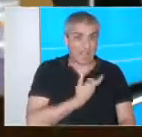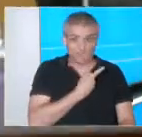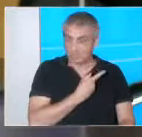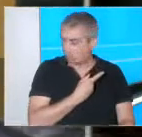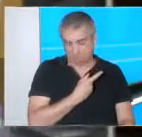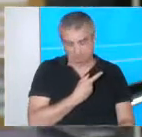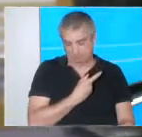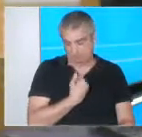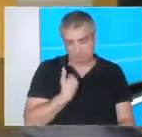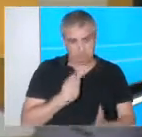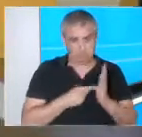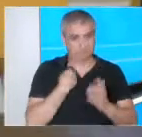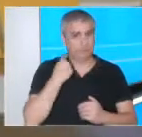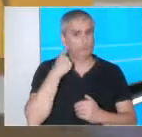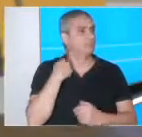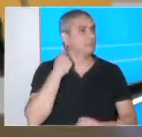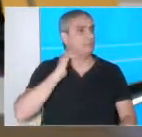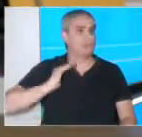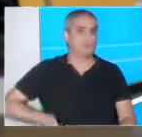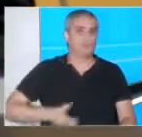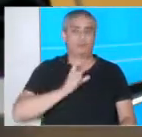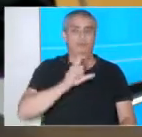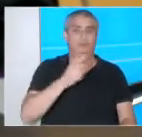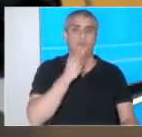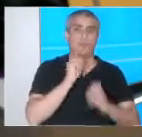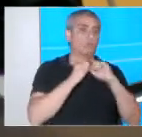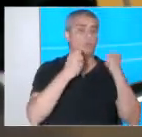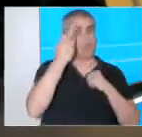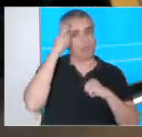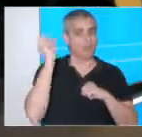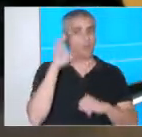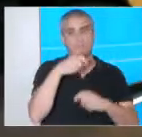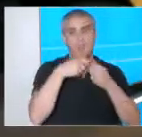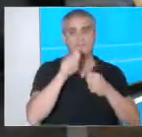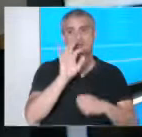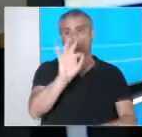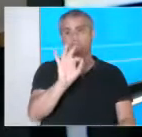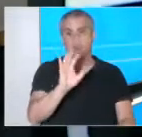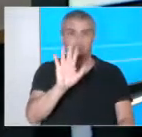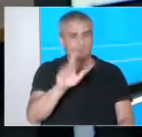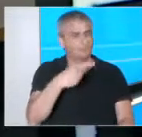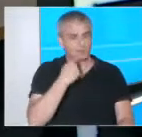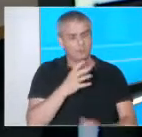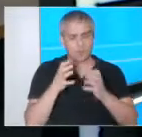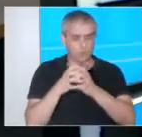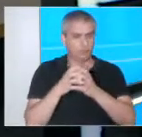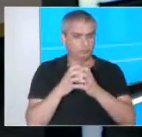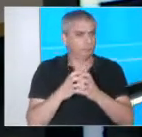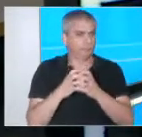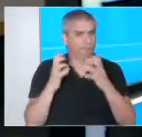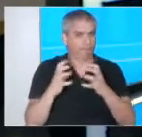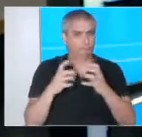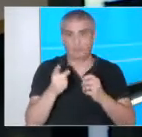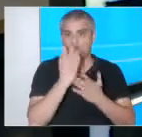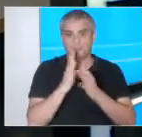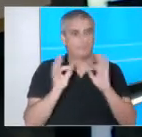לא מתייחס לדברים שאני... אני שמעתי עם דוד ביטן האשמה כלפי יהדות התורה, שהרעיון הגיע מהח"כים שלהם, אבל עזוב, אתה אומר גוש-גוש, אתה גם